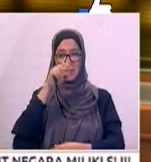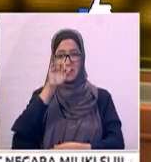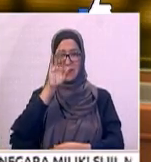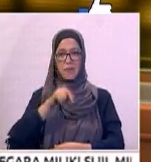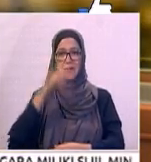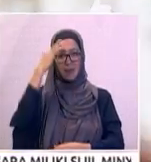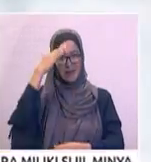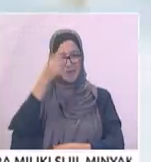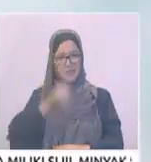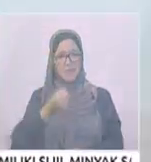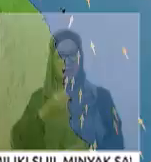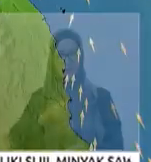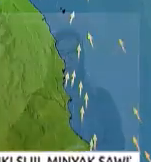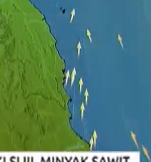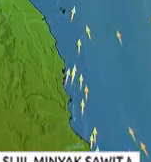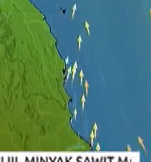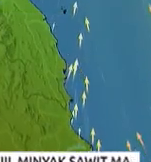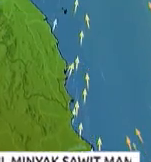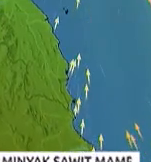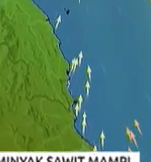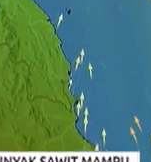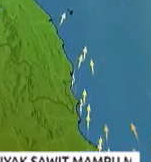sejahtera.